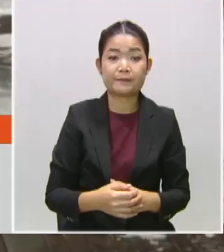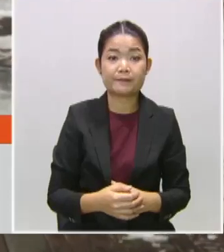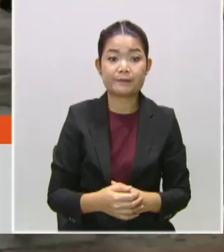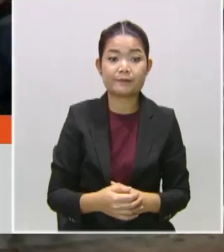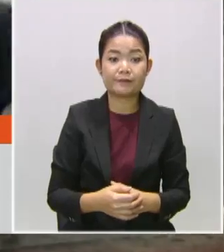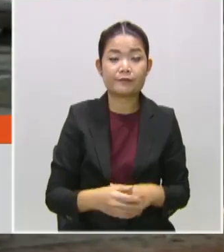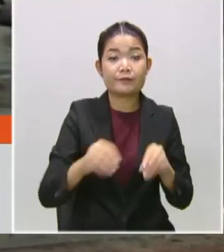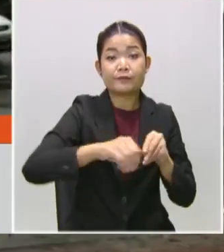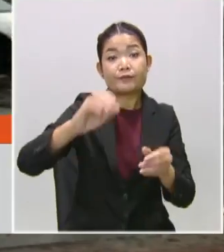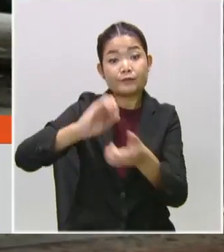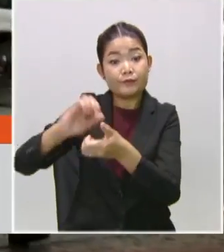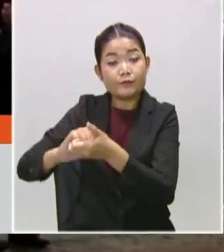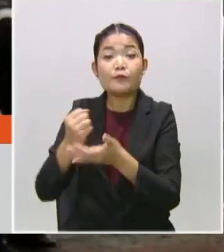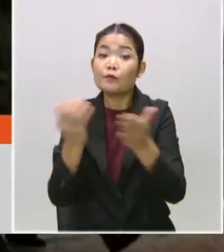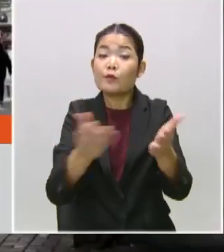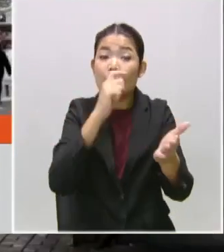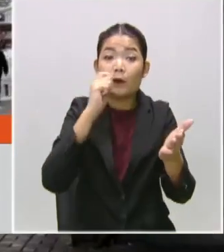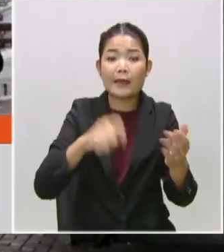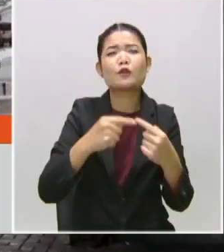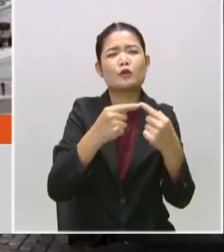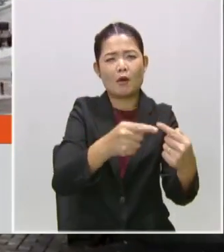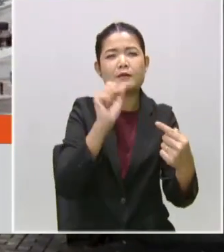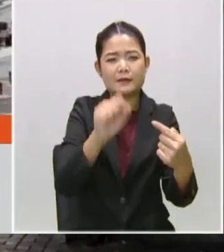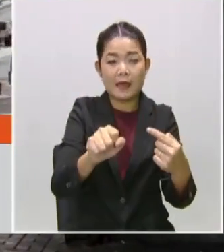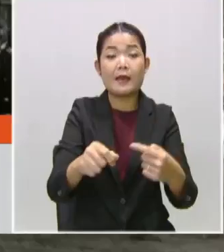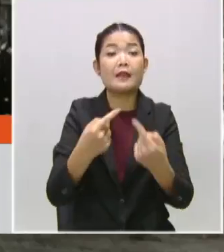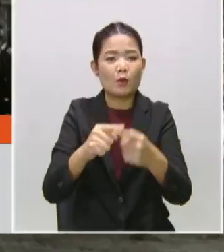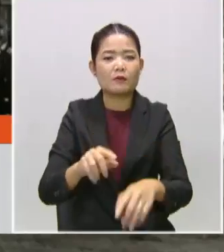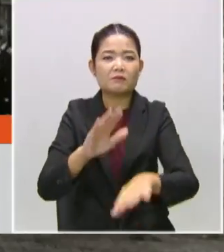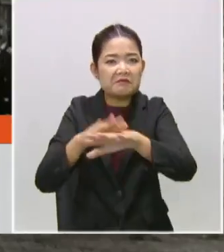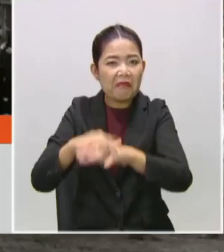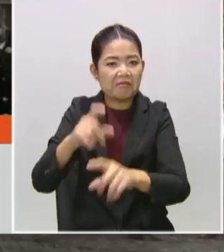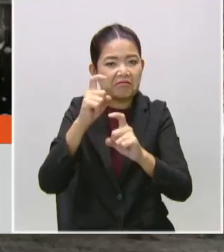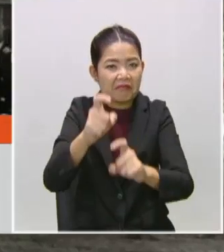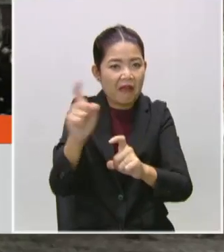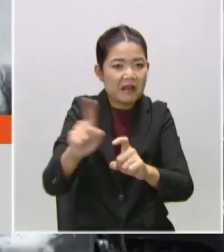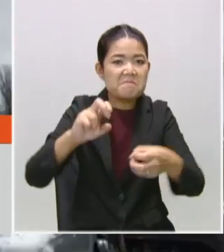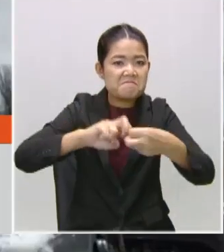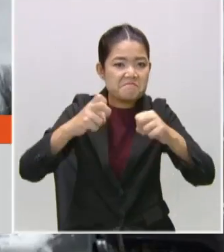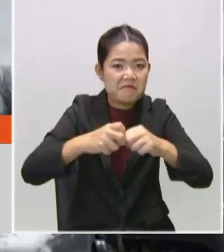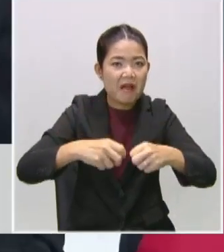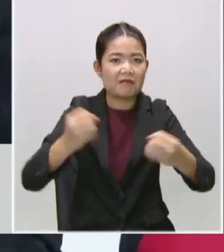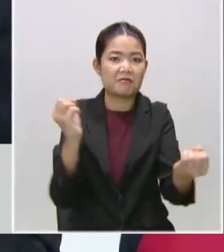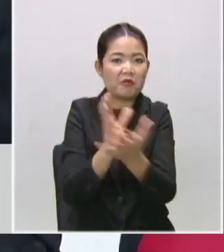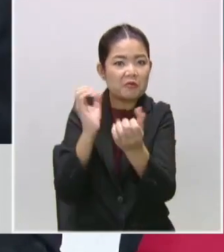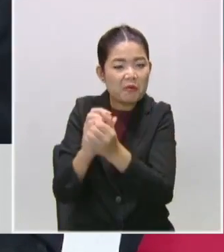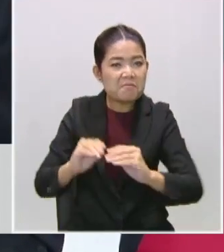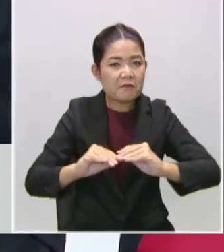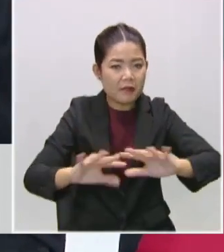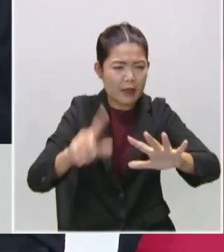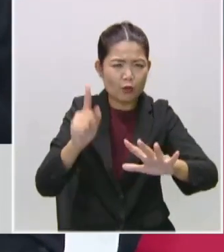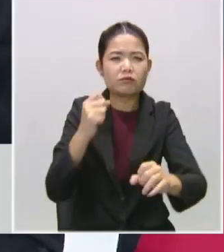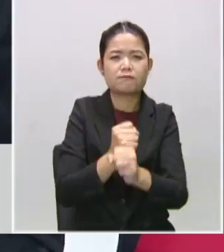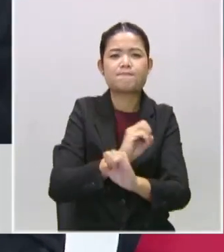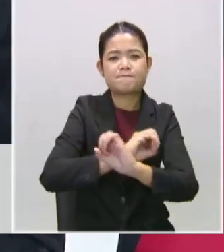าพันธมิตรตะวันตกจะสนับสนุนยูเครนต่อไปแต่ยังเน้นย้ำถึงอันตรายของการลุกลามของความขัดแย้งเราต้องทำให้ชัดเจนเส